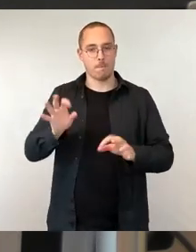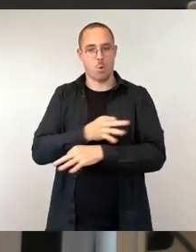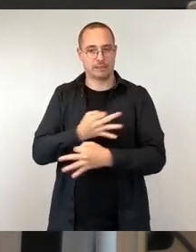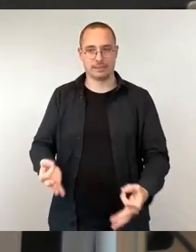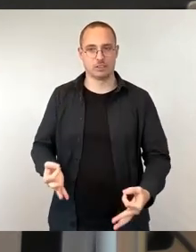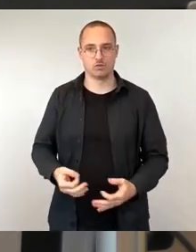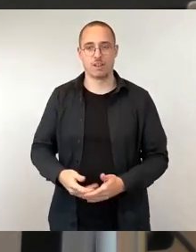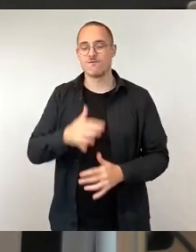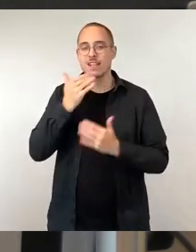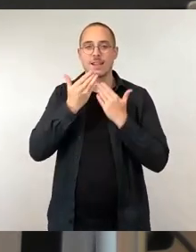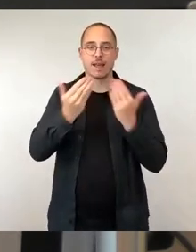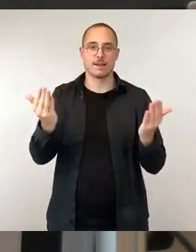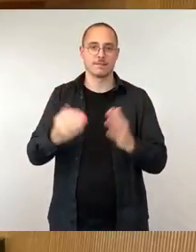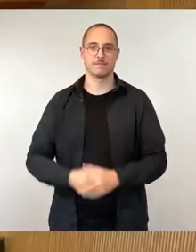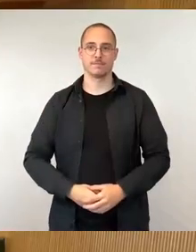Dank.